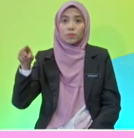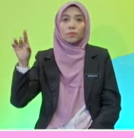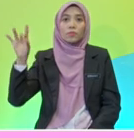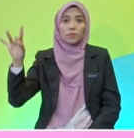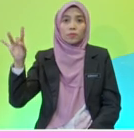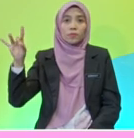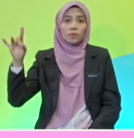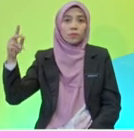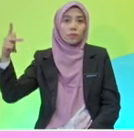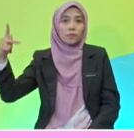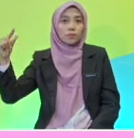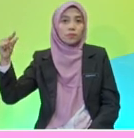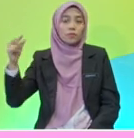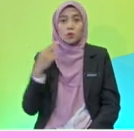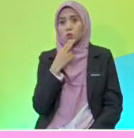macam